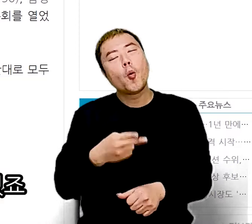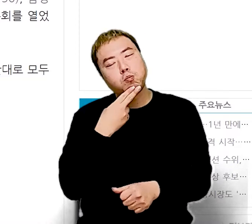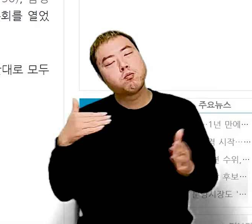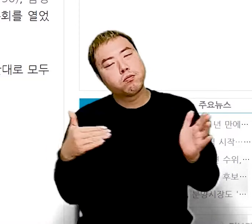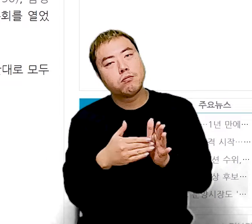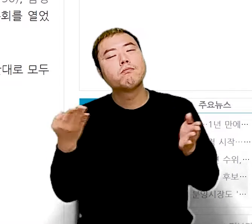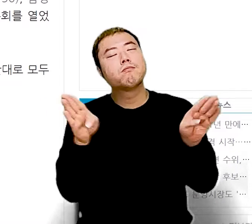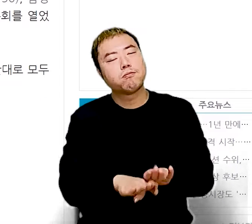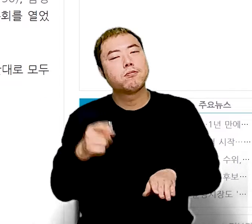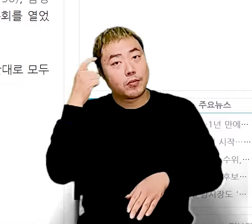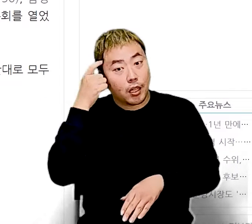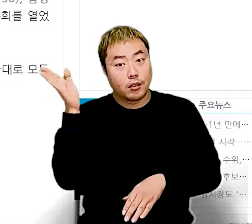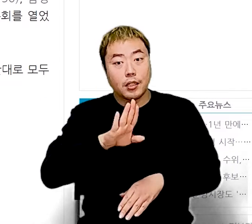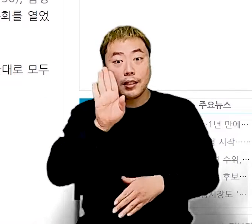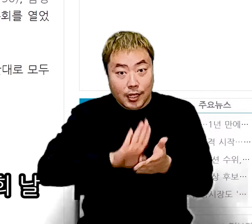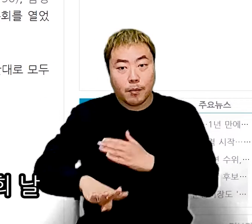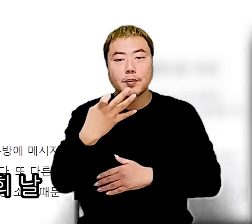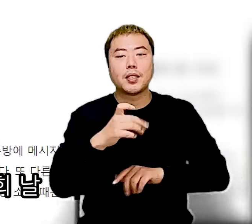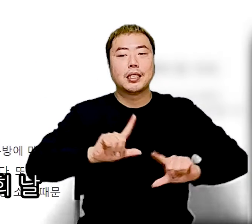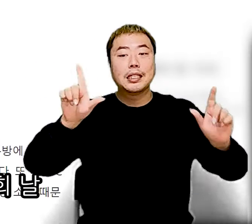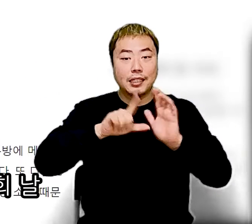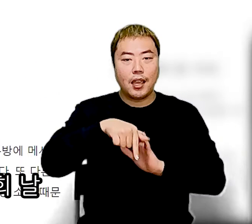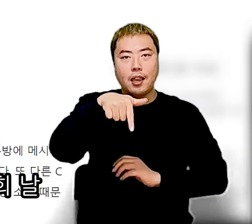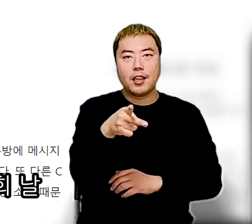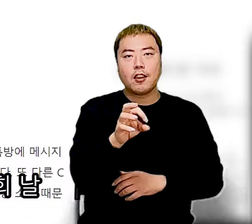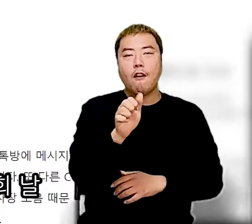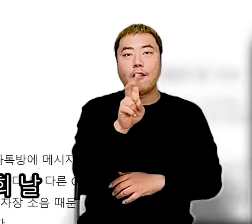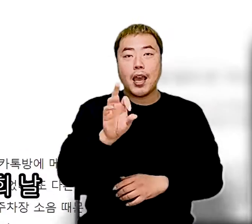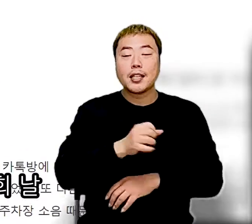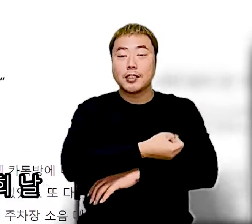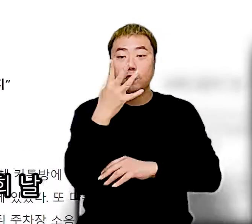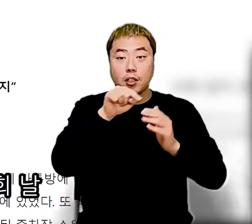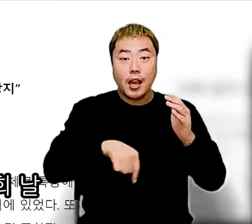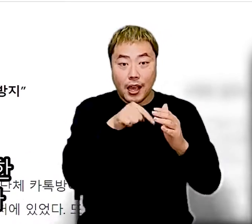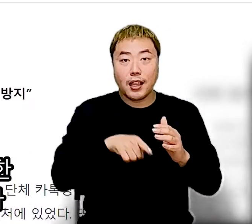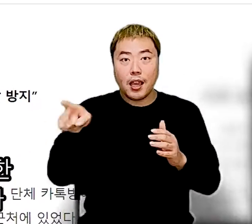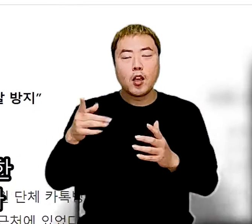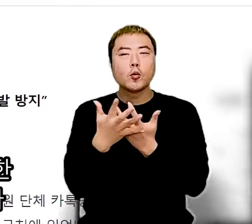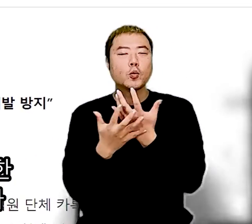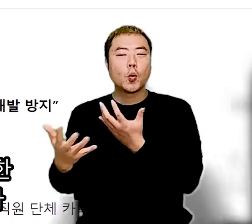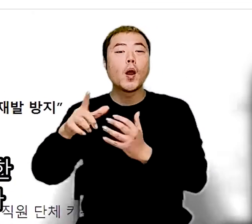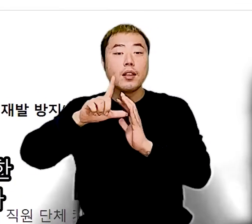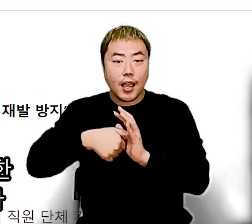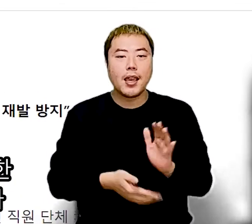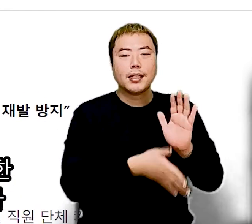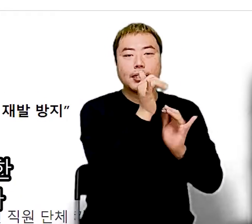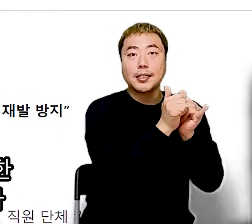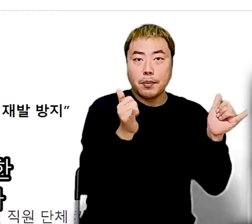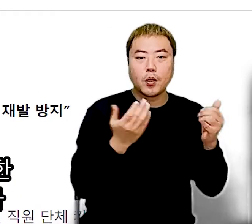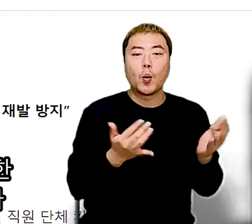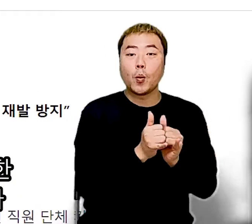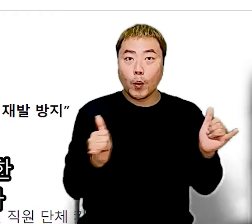보였죠. 근데 그 다음 날인 14일 경향신문이 삼성이 주주총회 날 시민과 노동자들을